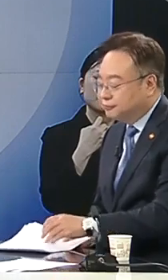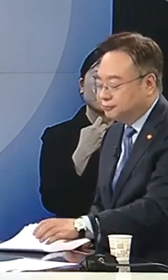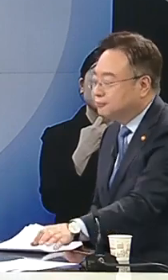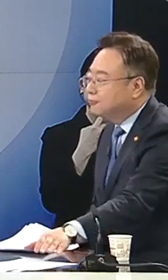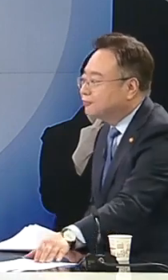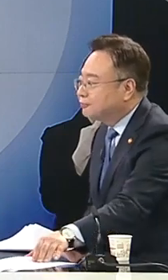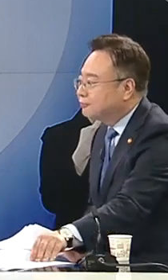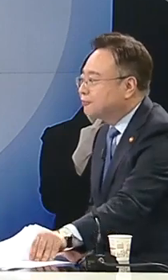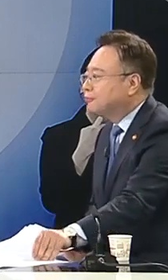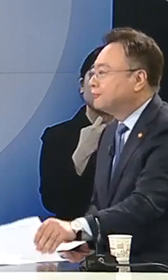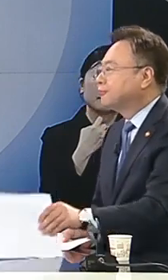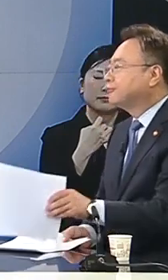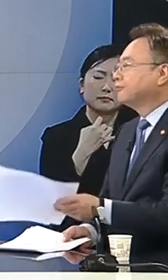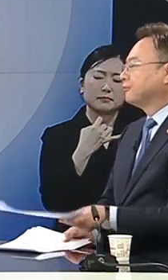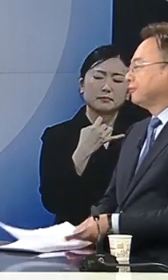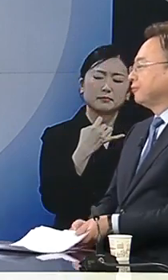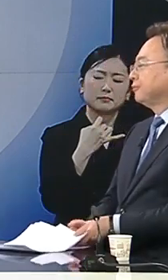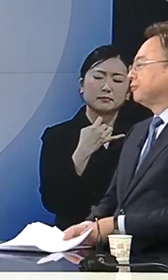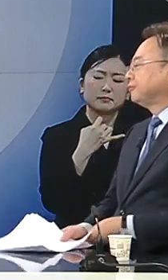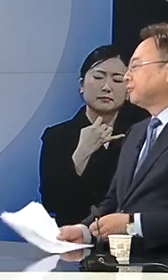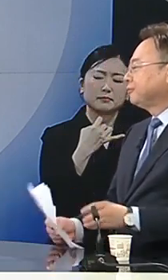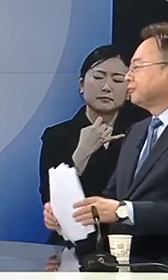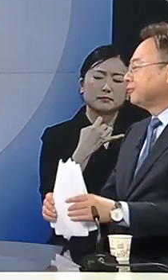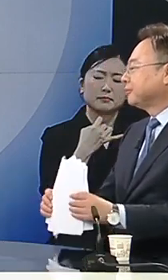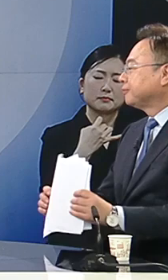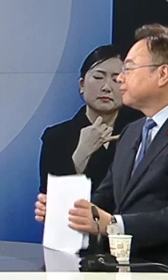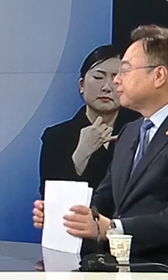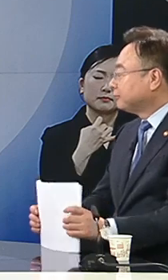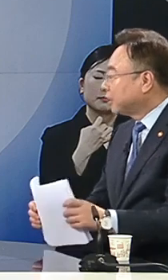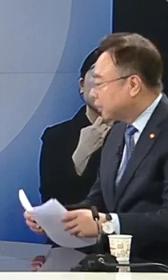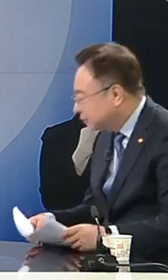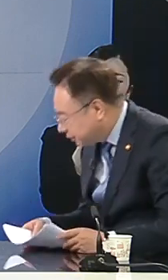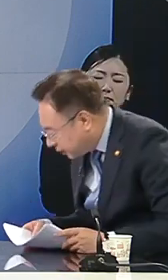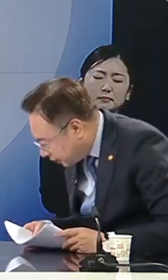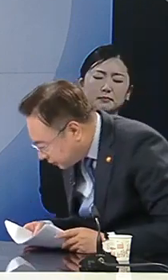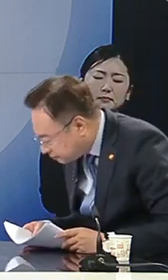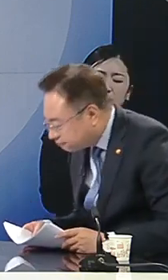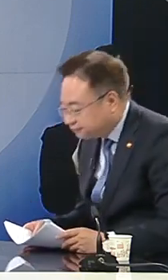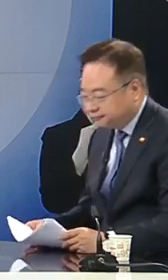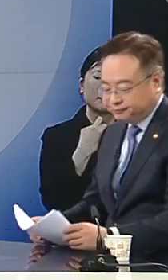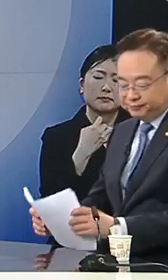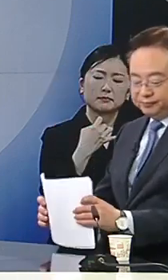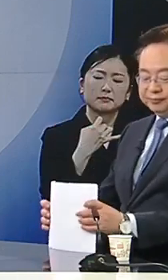속보로 알려드리겠습니다. 네, 조규용 장관과 함께했습니다. 고맙습니다. 감사합니다.